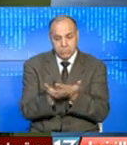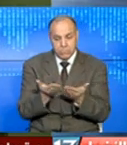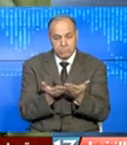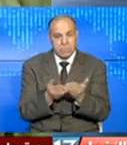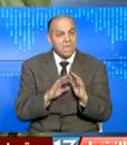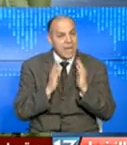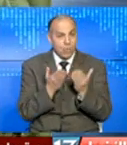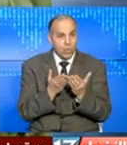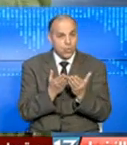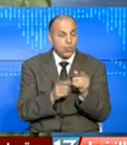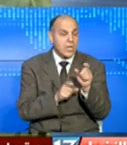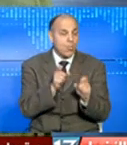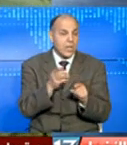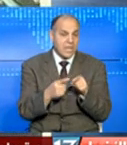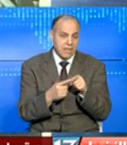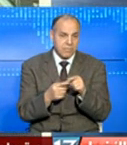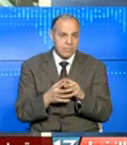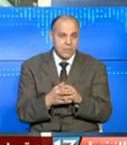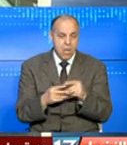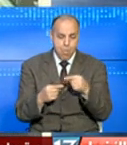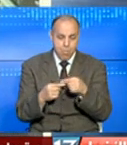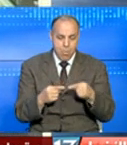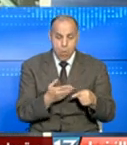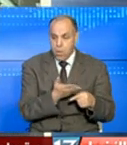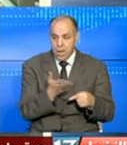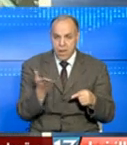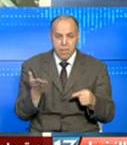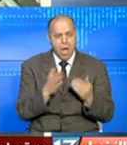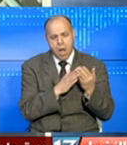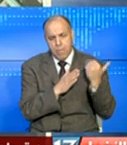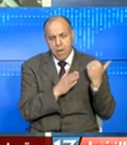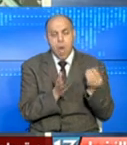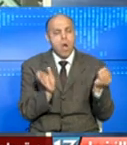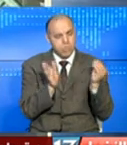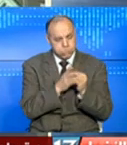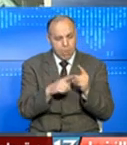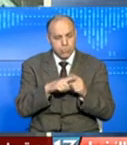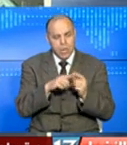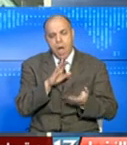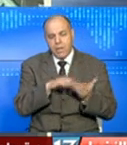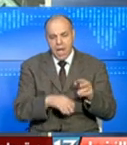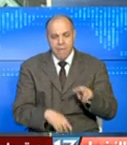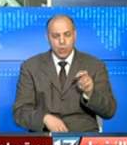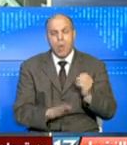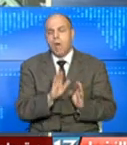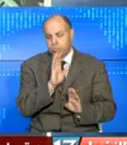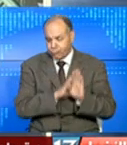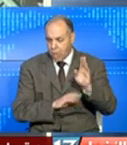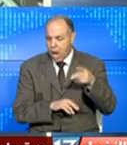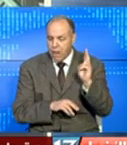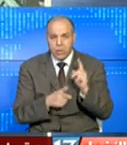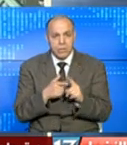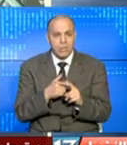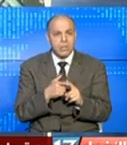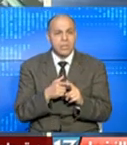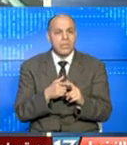الدنيا للمواطنين. هو النقص هذا فهمت له من قبل، ولكن زاد تراكم خلال سنة 2020 اللي هو معناه فهمت